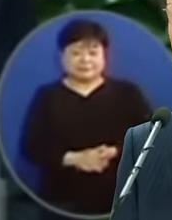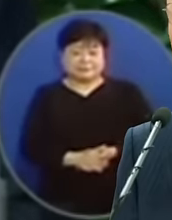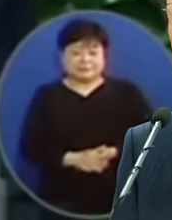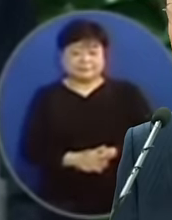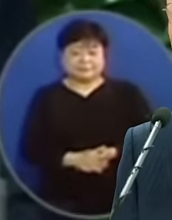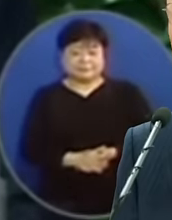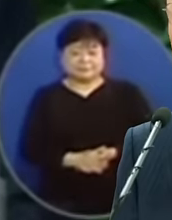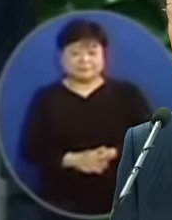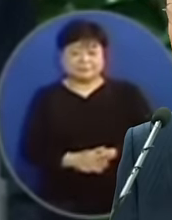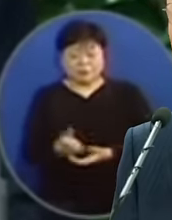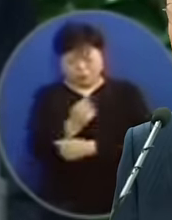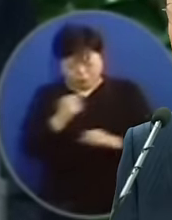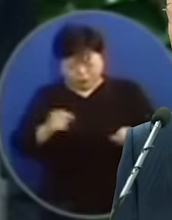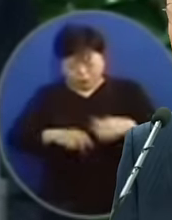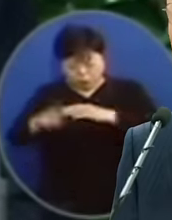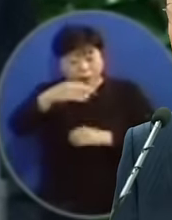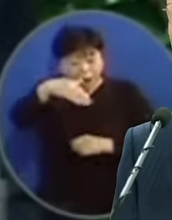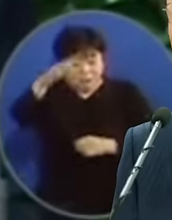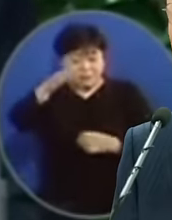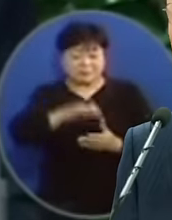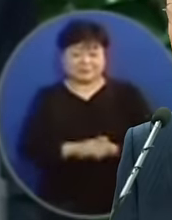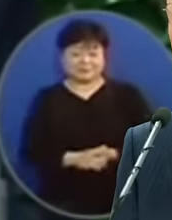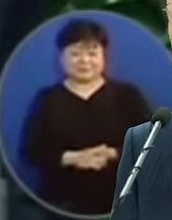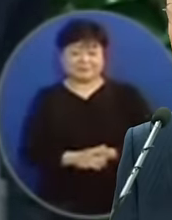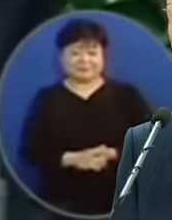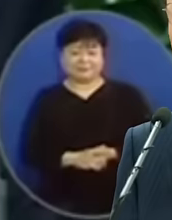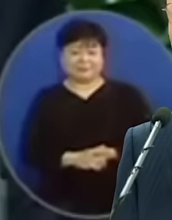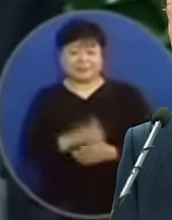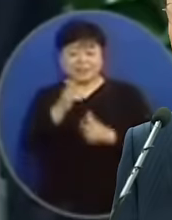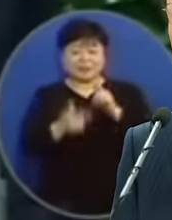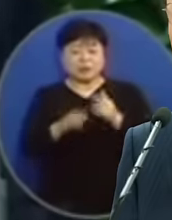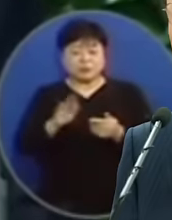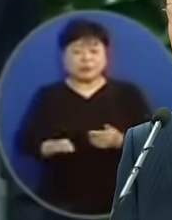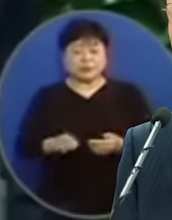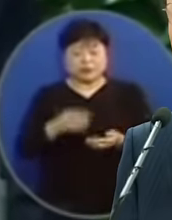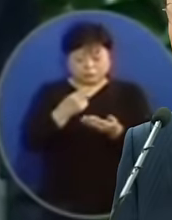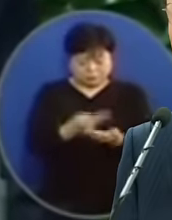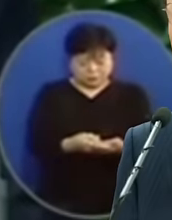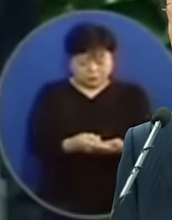시내에서 광야로 도망쳐서 광야 로뎀나무 밑에 들어누워서